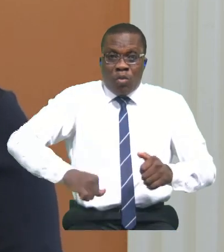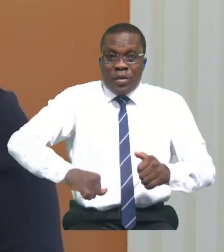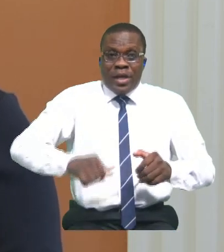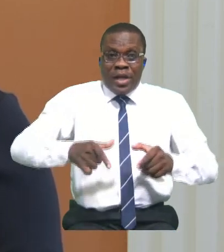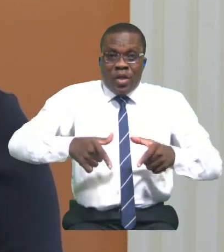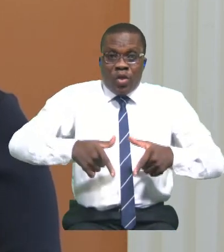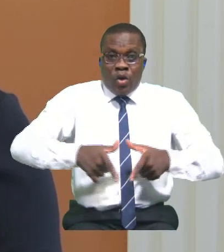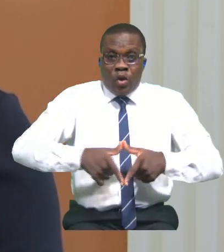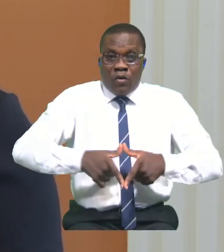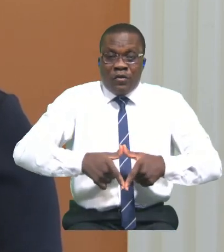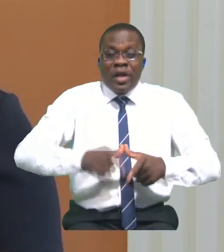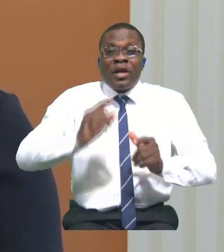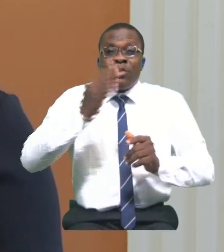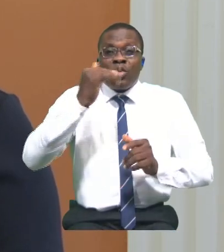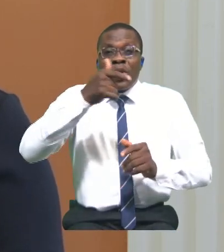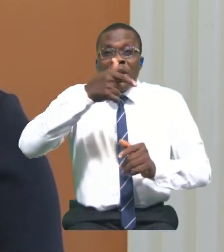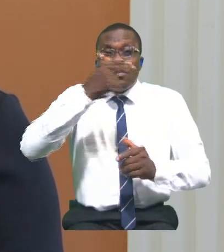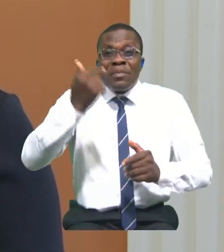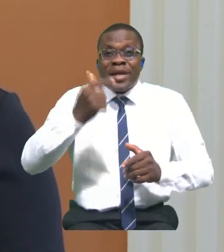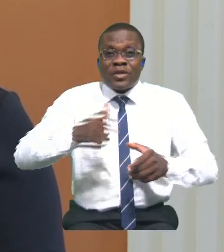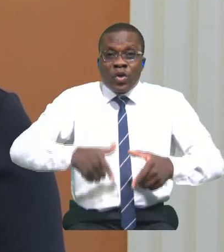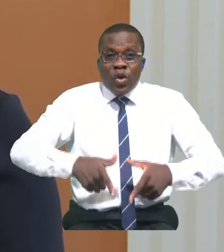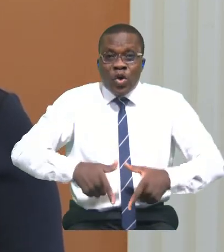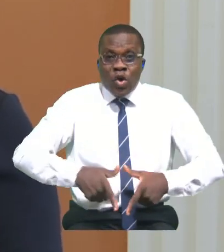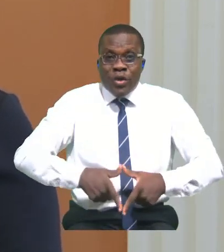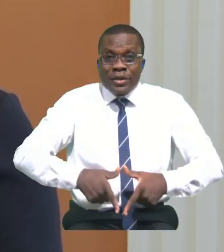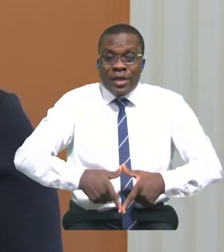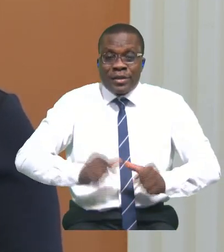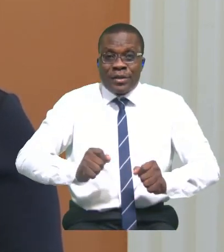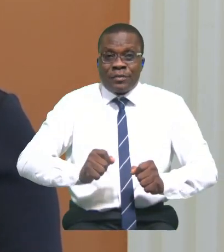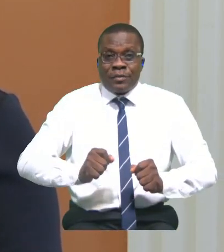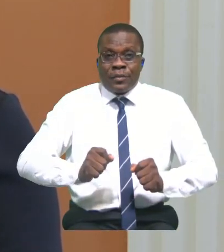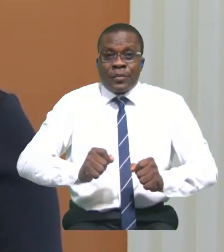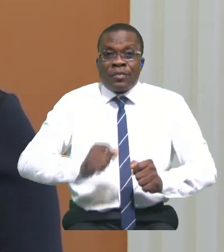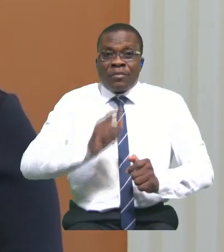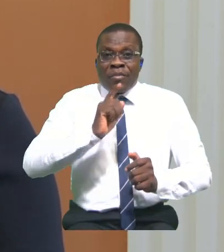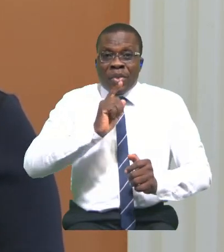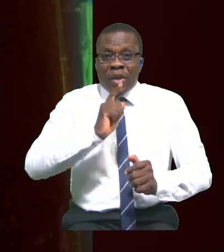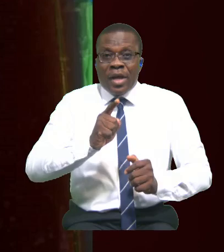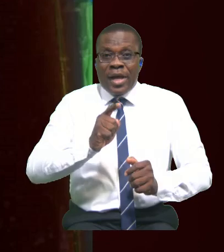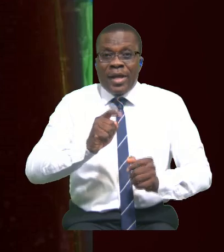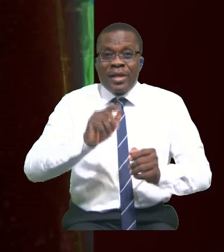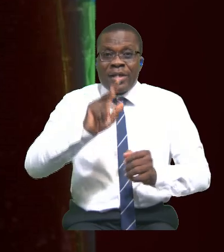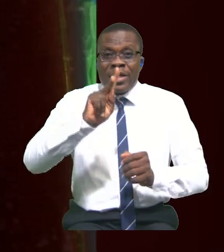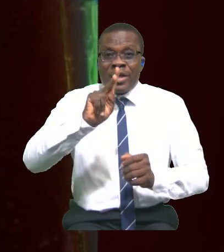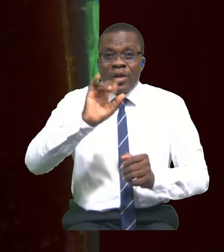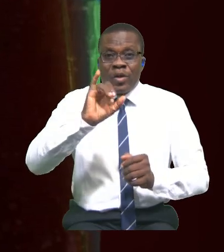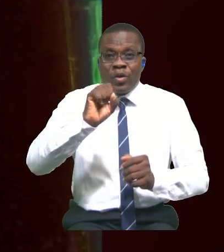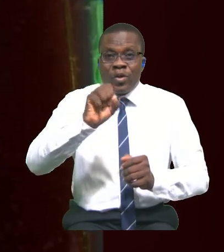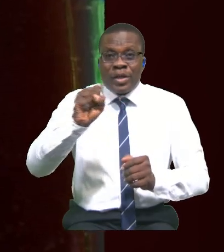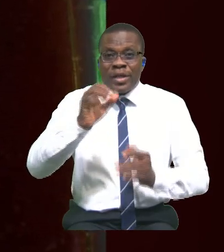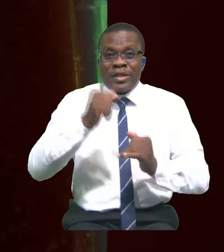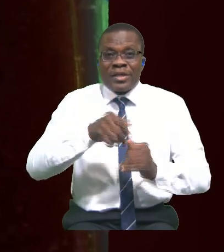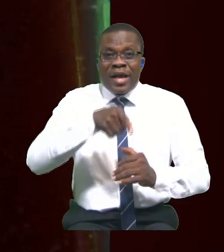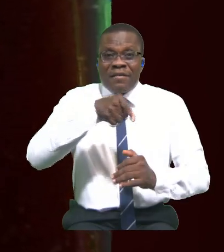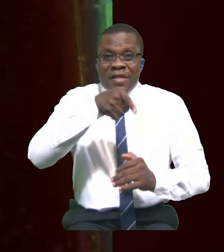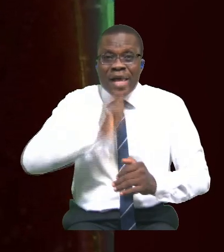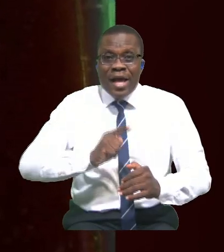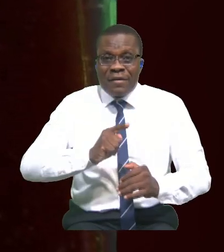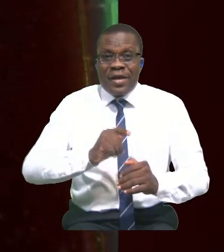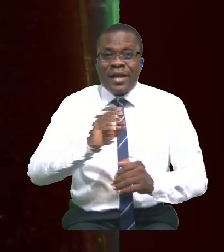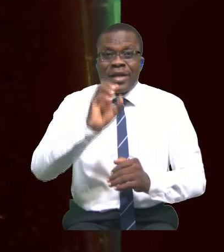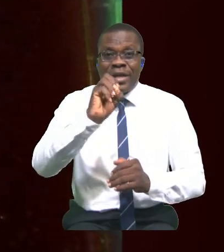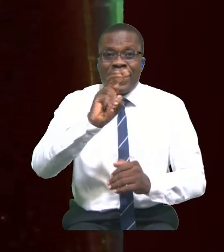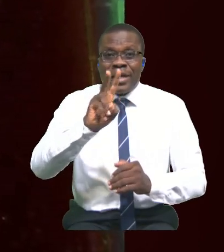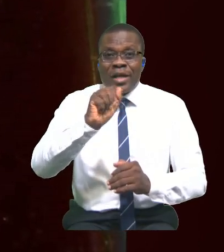plus que puisque l'au ver et et le Kiss le Kiss avait avalé carrément l'au vert donc